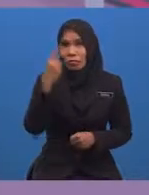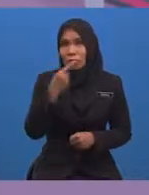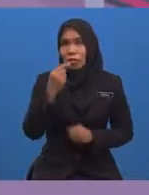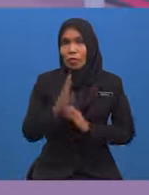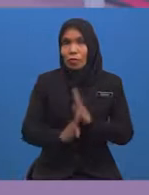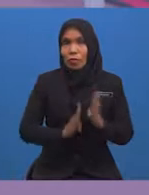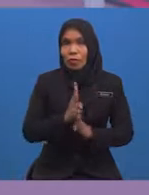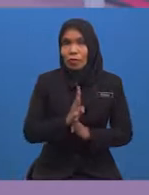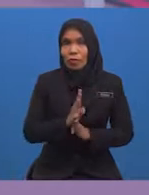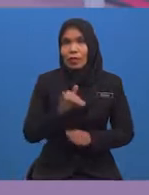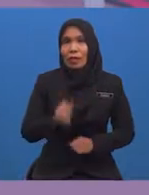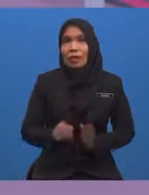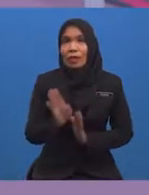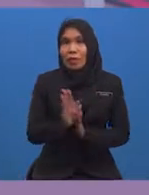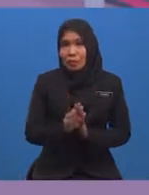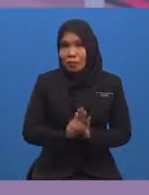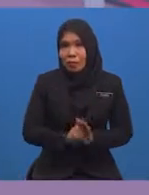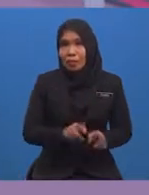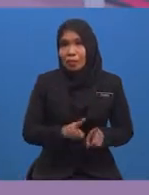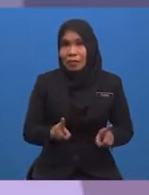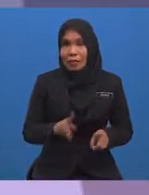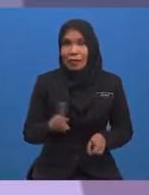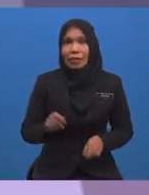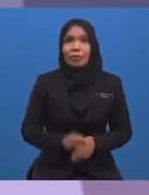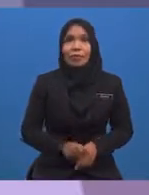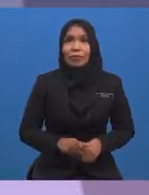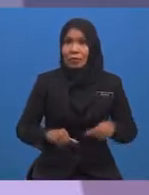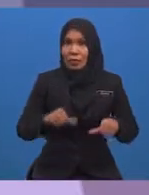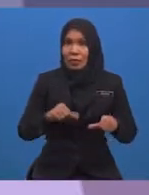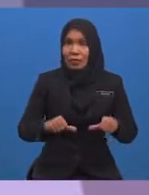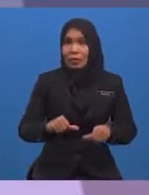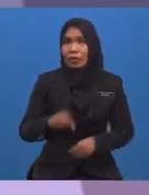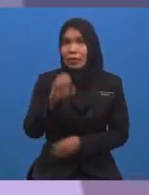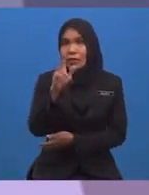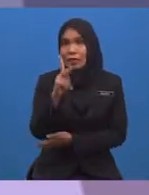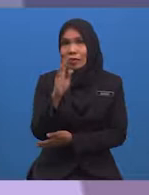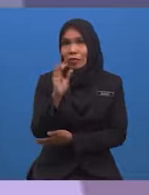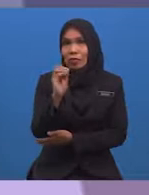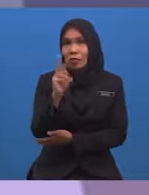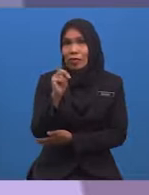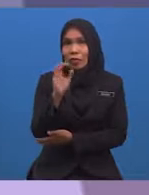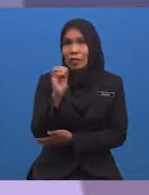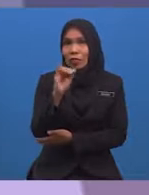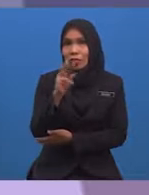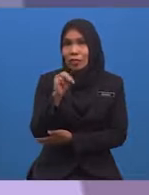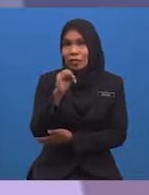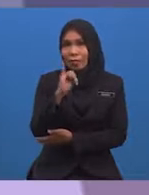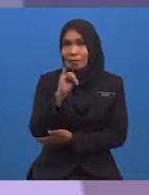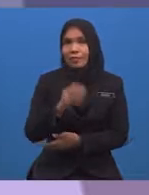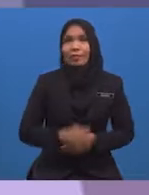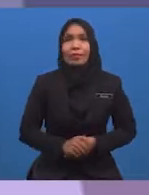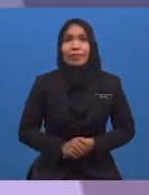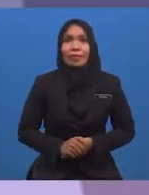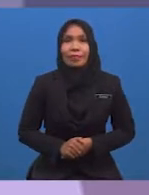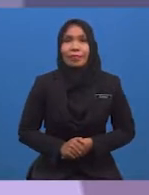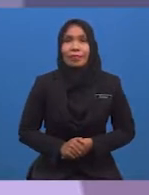membezakan kegiatan ekonomi tersebut. Jadi, pada sesi pembelajaran hari ini, cikgu akan menerangkan